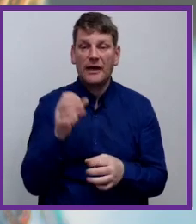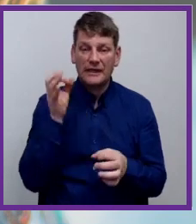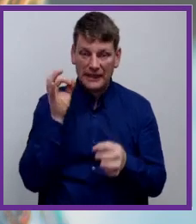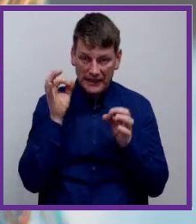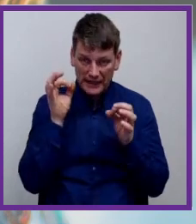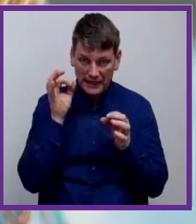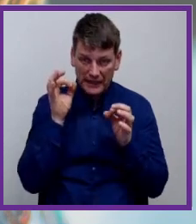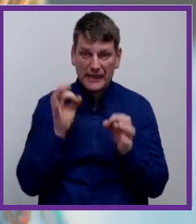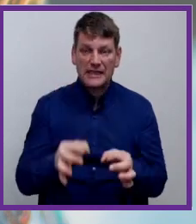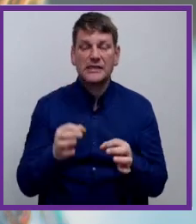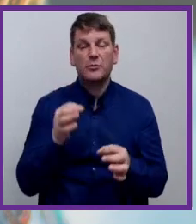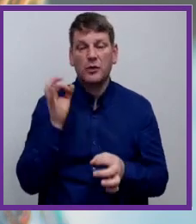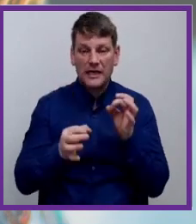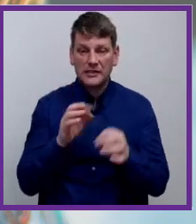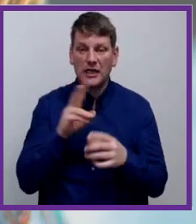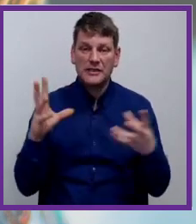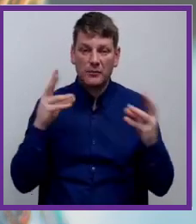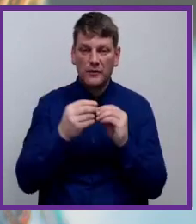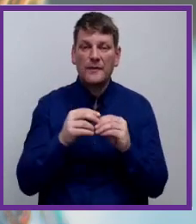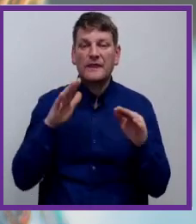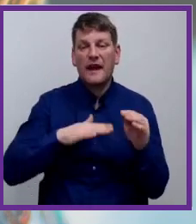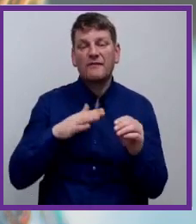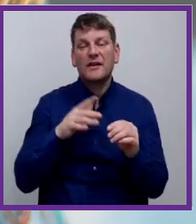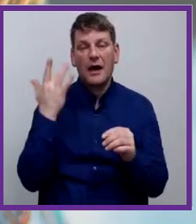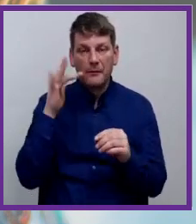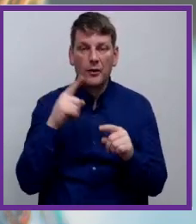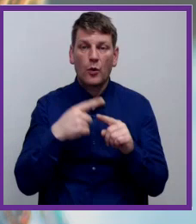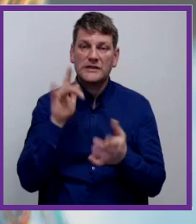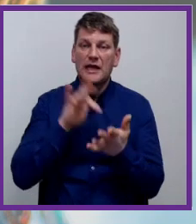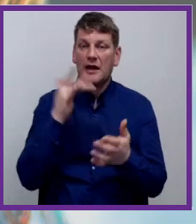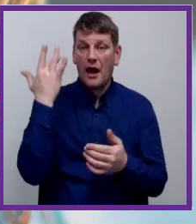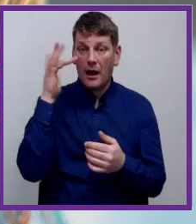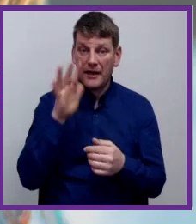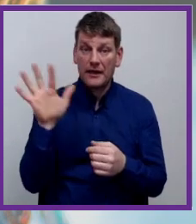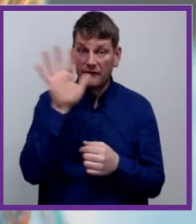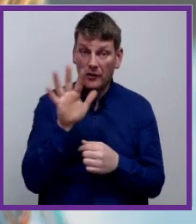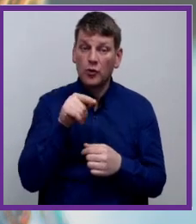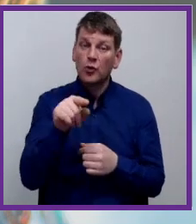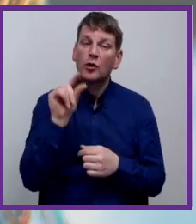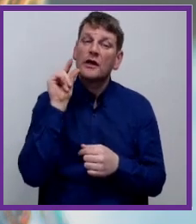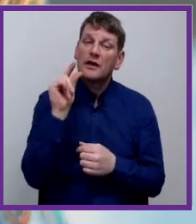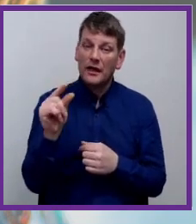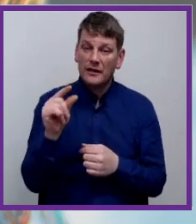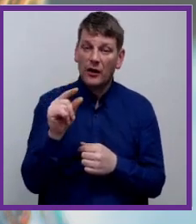kas apkopo tātad Dienvidamerikas un Centrāla Amerikas valstis, un tur ir nedaudz cits